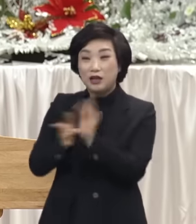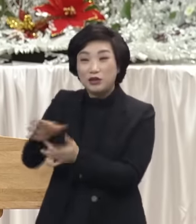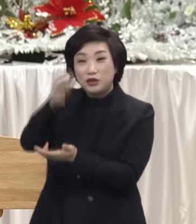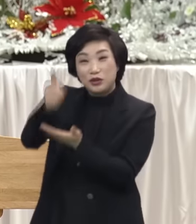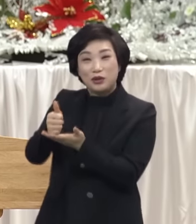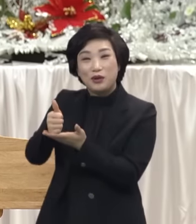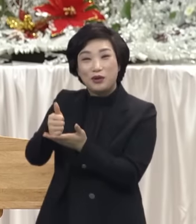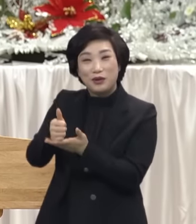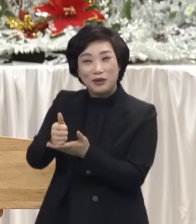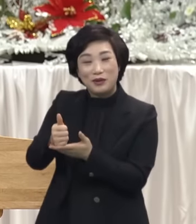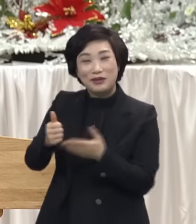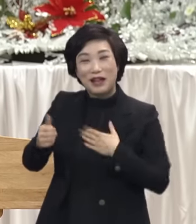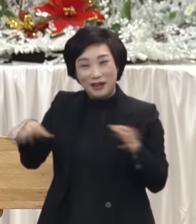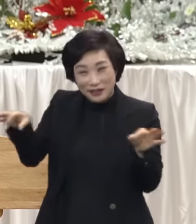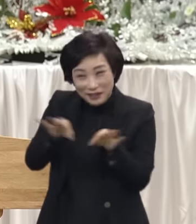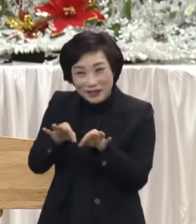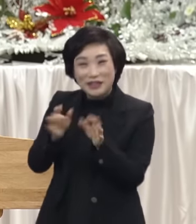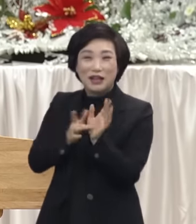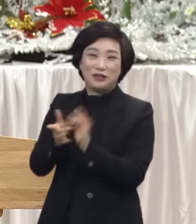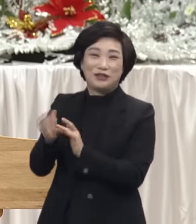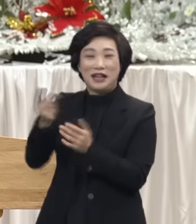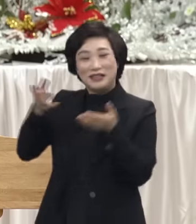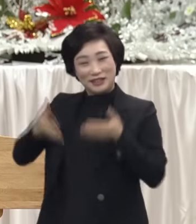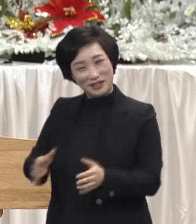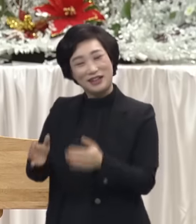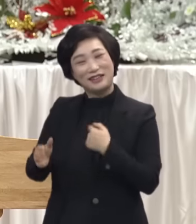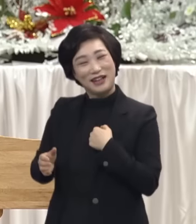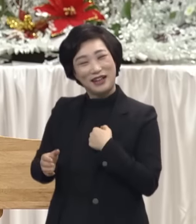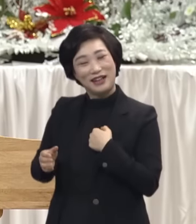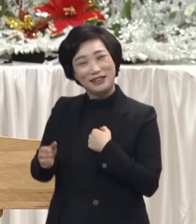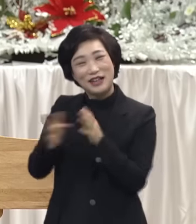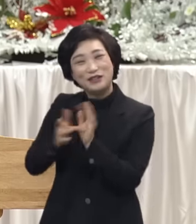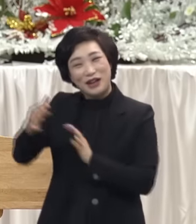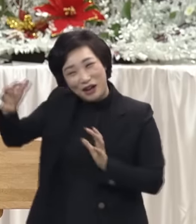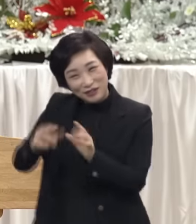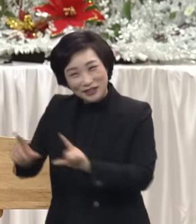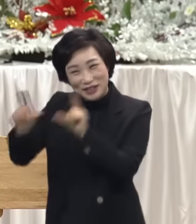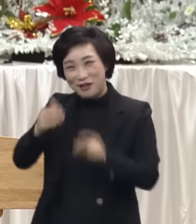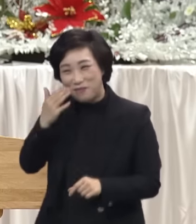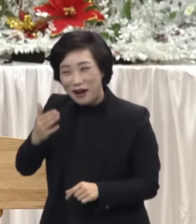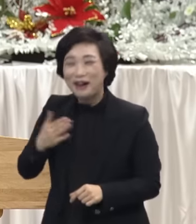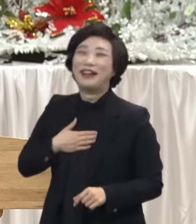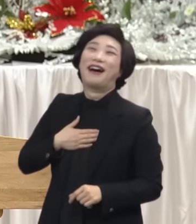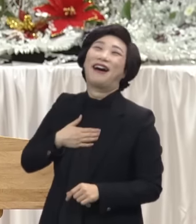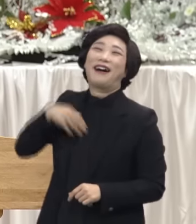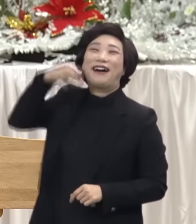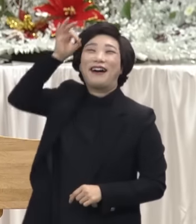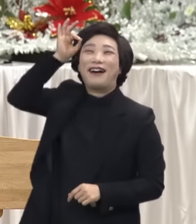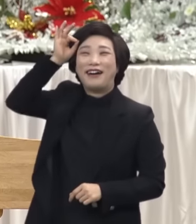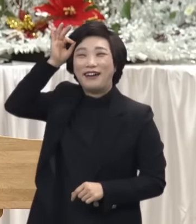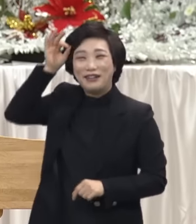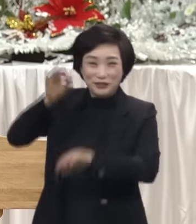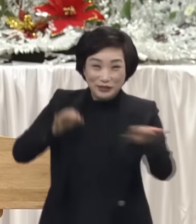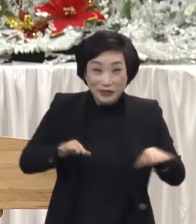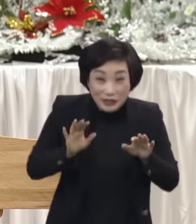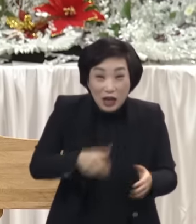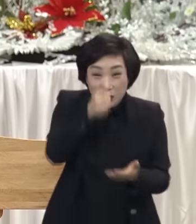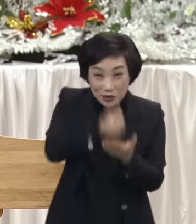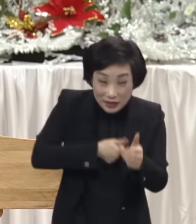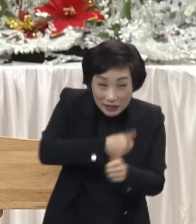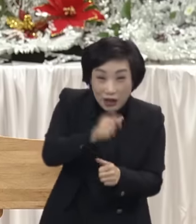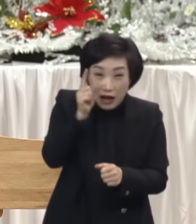그리스도로 거듭나 예수 안에서 살게 됐으니 내가 그 생각을 한 거예요. 아, 우리도 죄를 이기고 악을